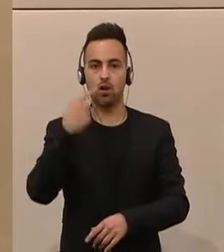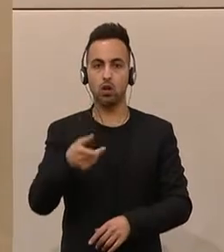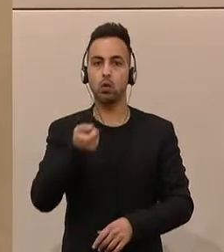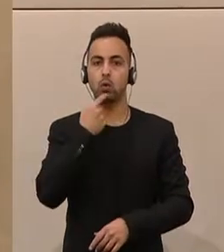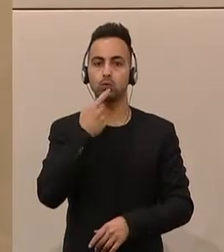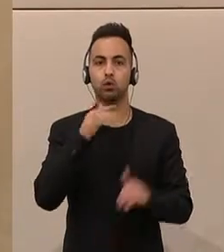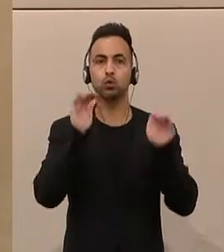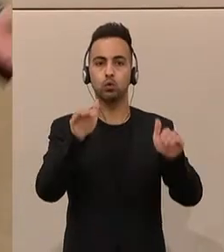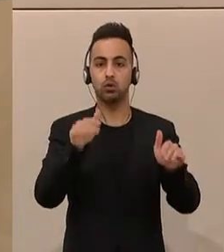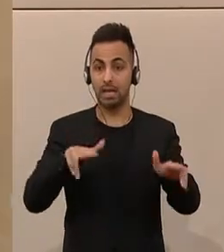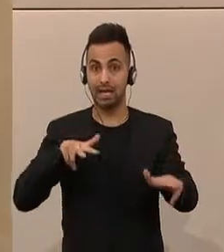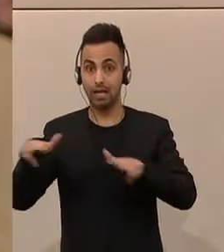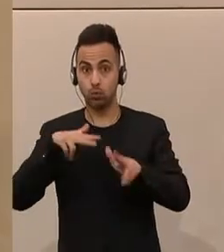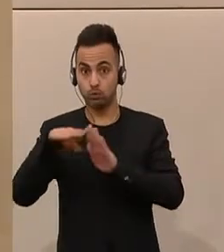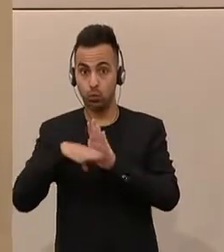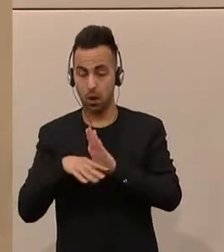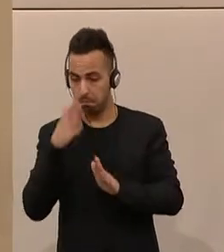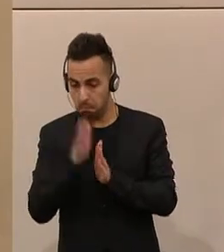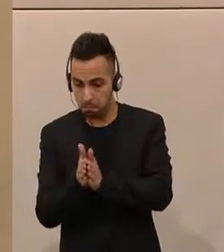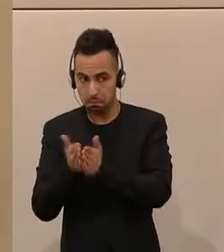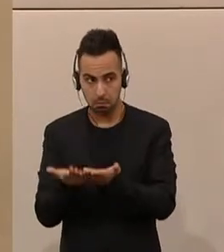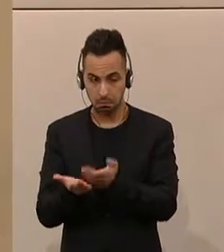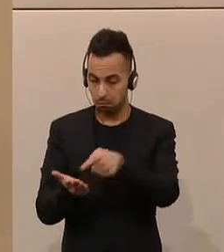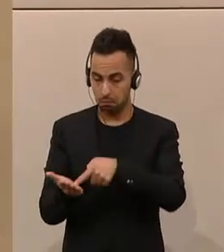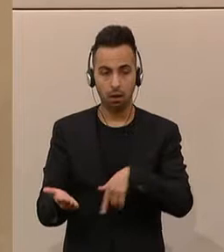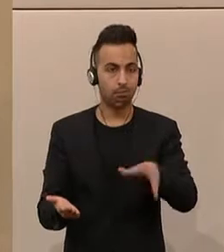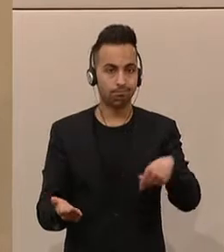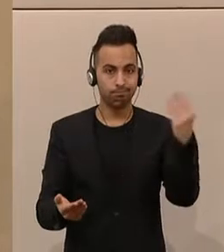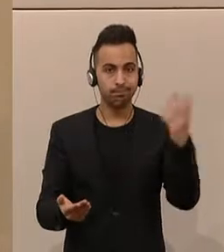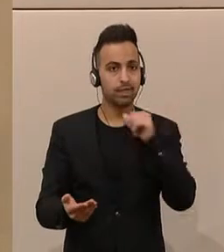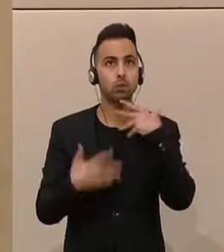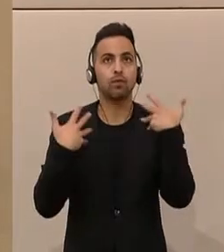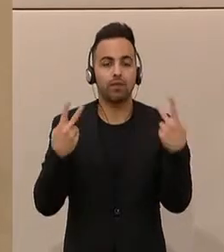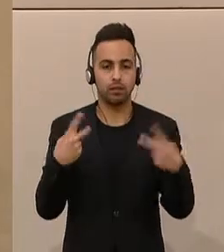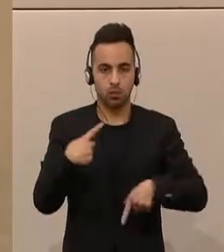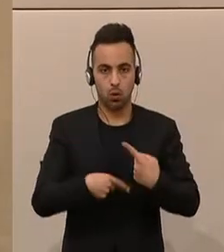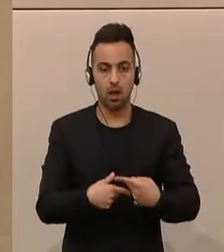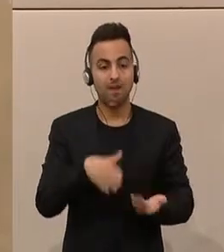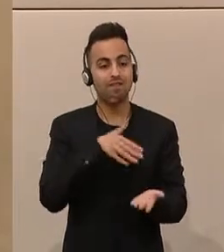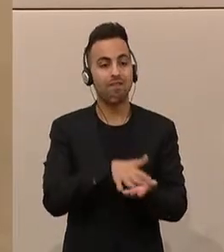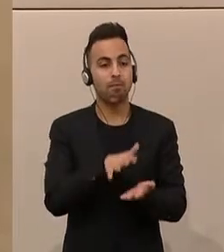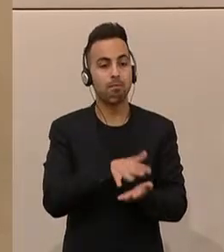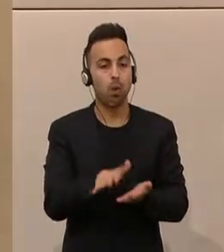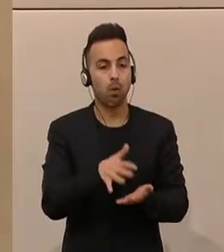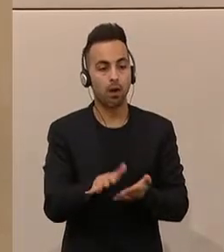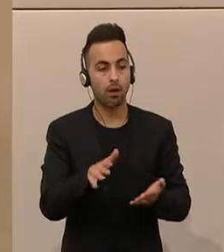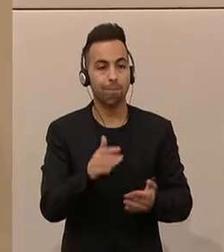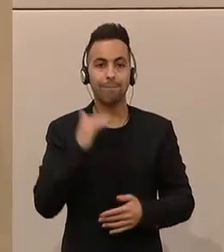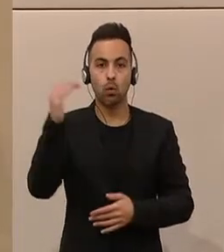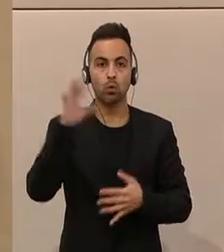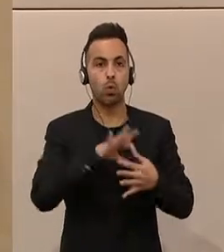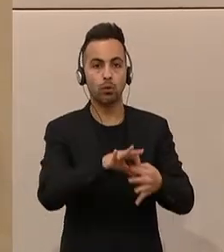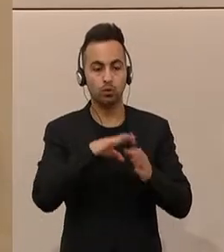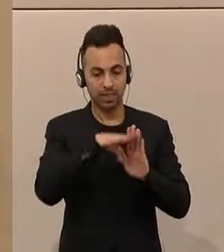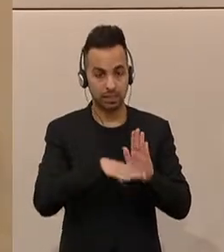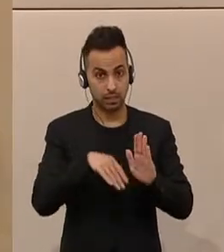im Regierungsprogramm, auch in diesem Budget spielt er keine Rolle. Wenn wir das Verbraucherbehördenkooperationsgesetz, eine EU-Richtlinie, die